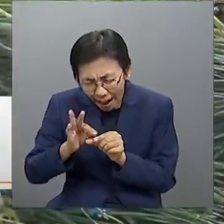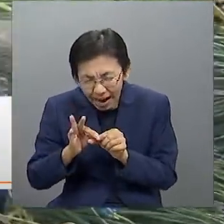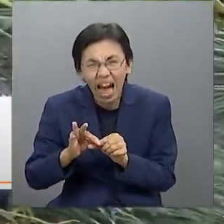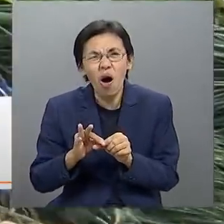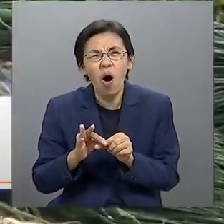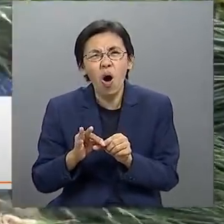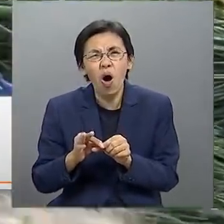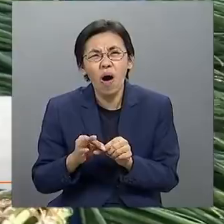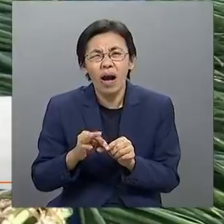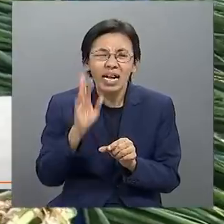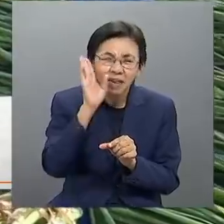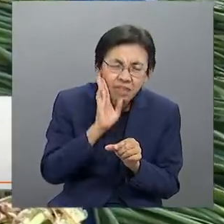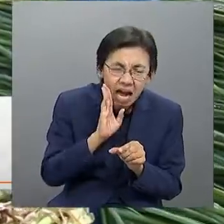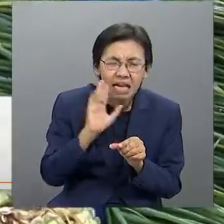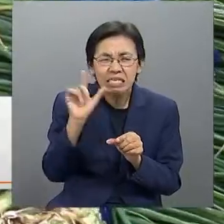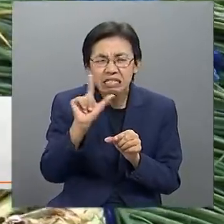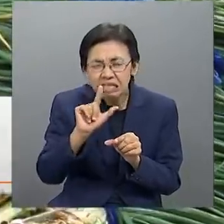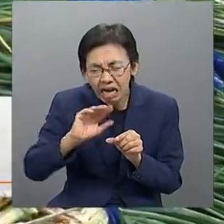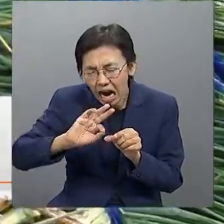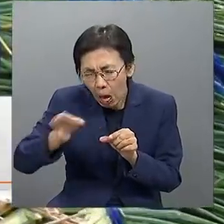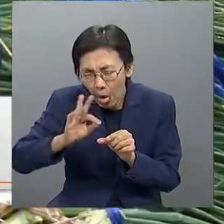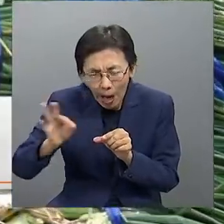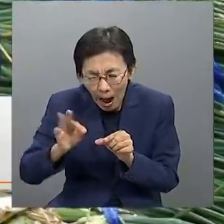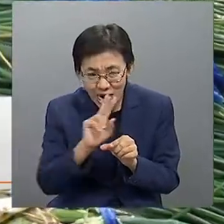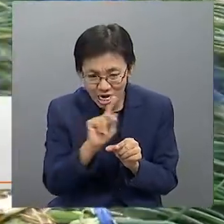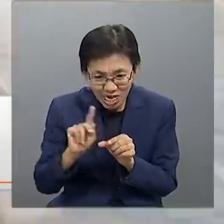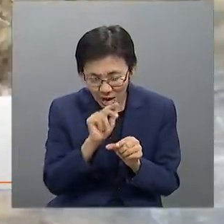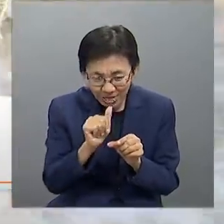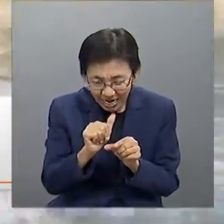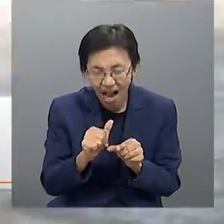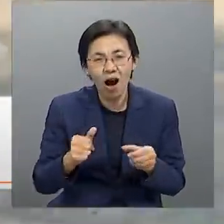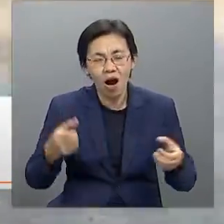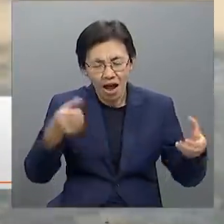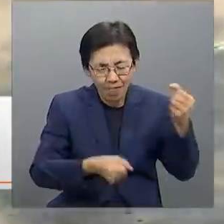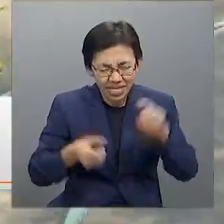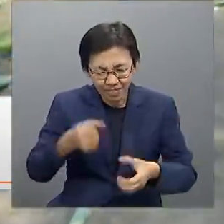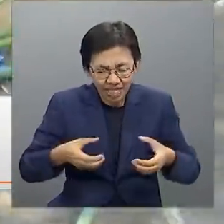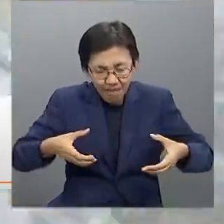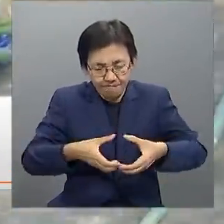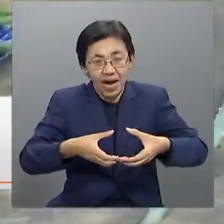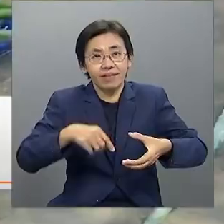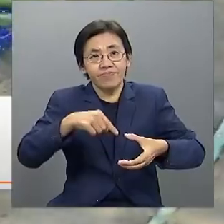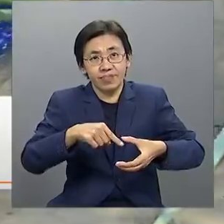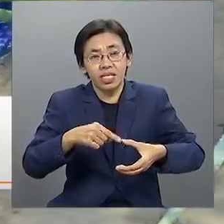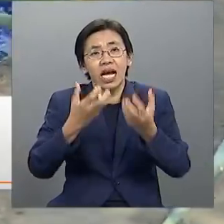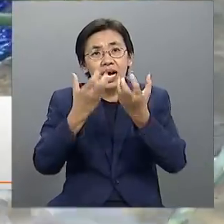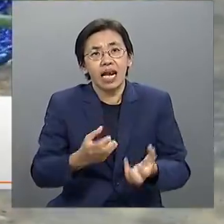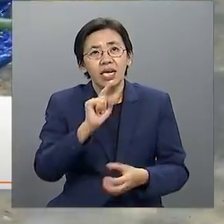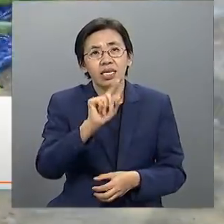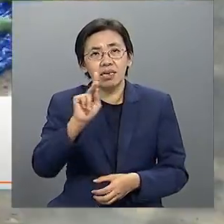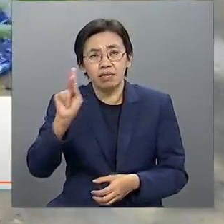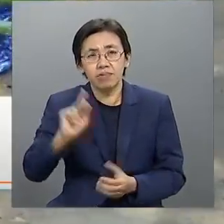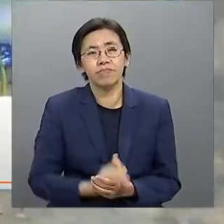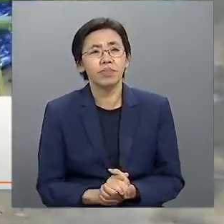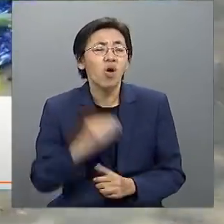สีเหลืองออกก่อนจะมัดรวมมัดนึงที่คุณผู้ชมเห็นเนี่ยน้ำหนักจะอยู่ที่1กิโลกรัมค่ะแล้วแต่ละวันต้องทำต้นห